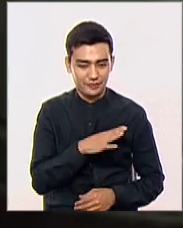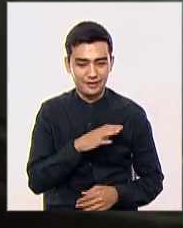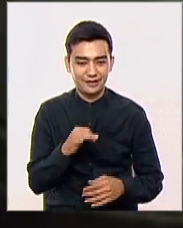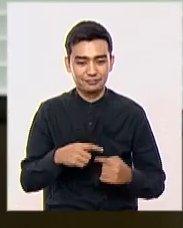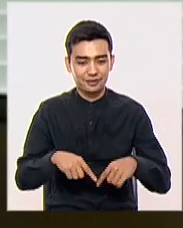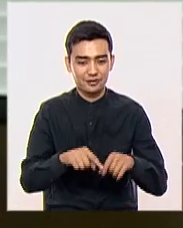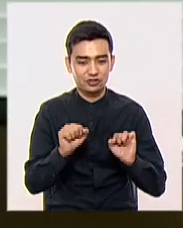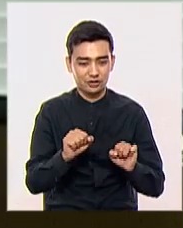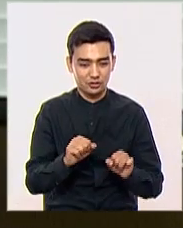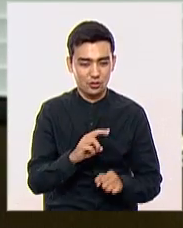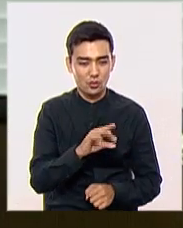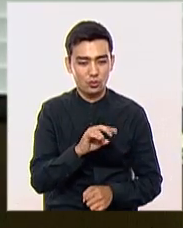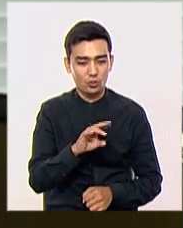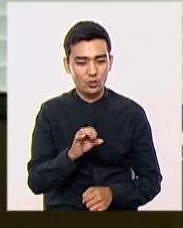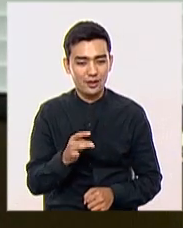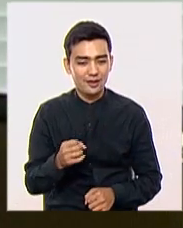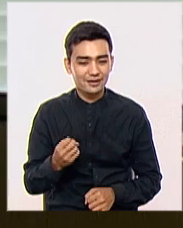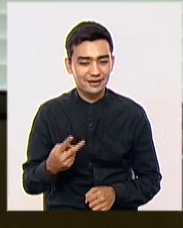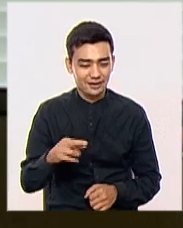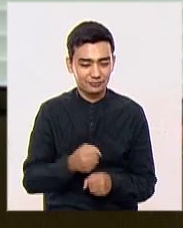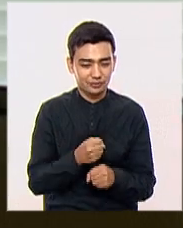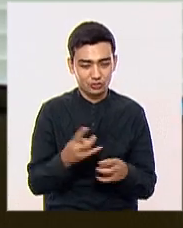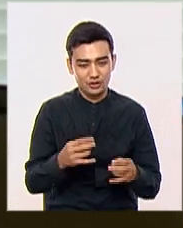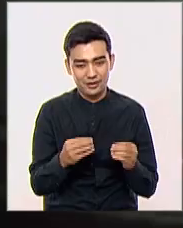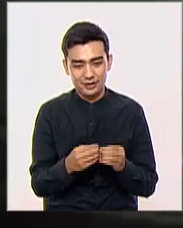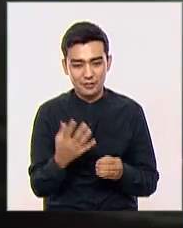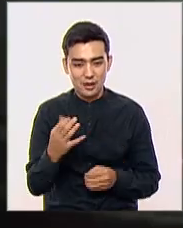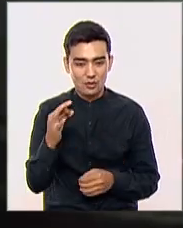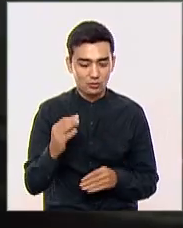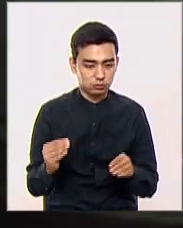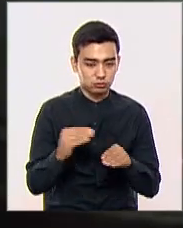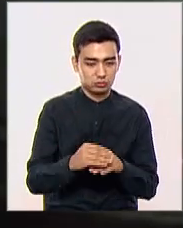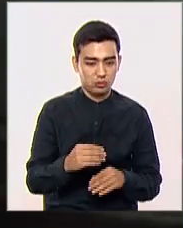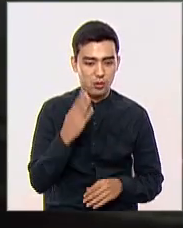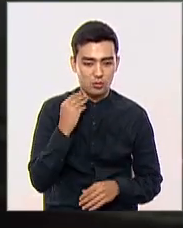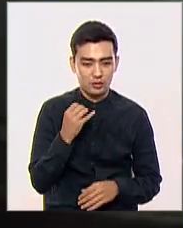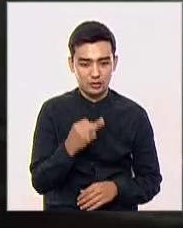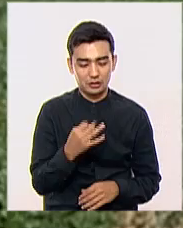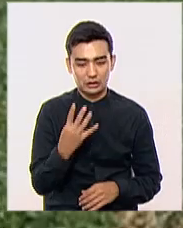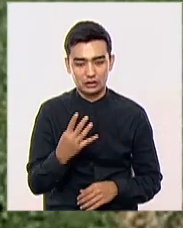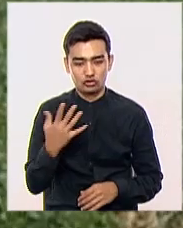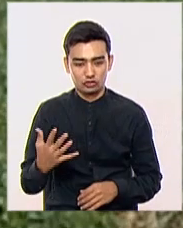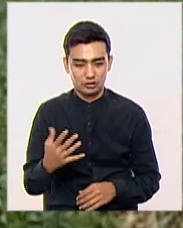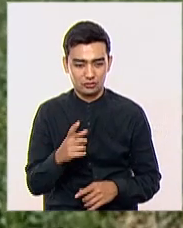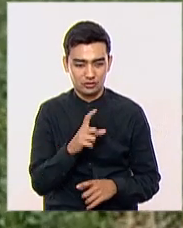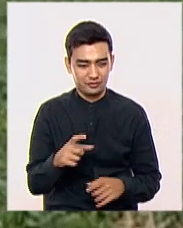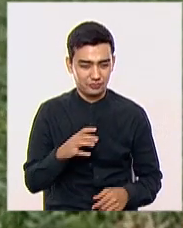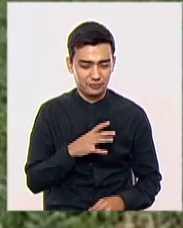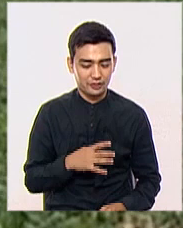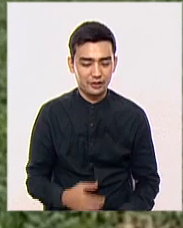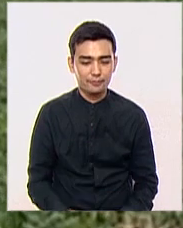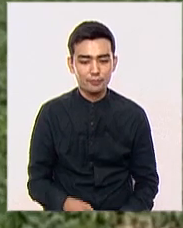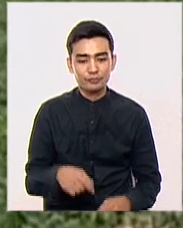по защите конкуренции. Опять по 10% спокойно добавляет, это уже есть и 3-4 посредника. Перекупщики